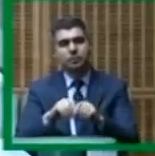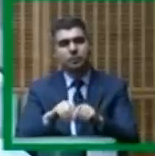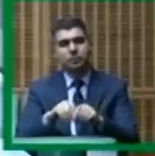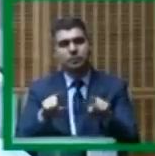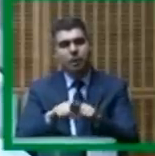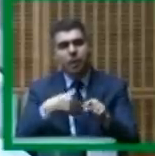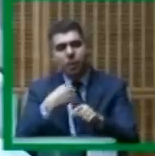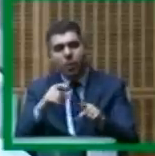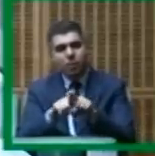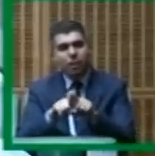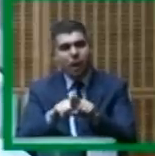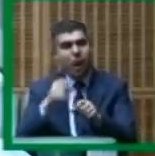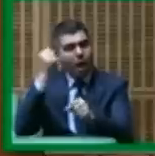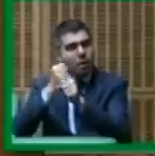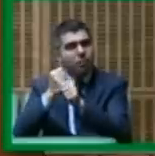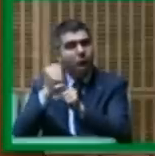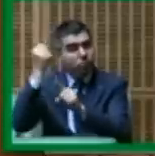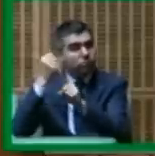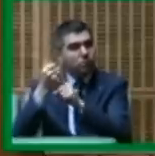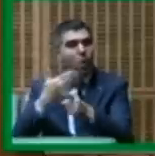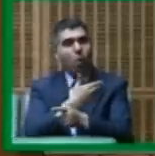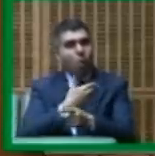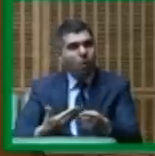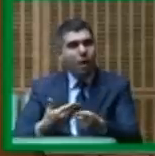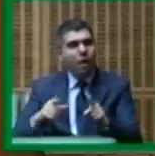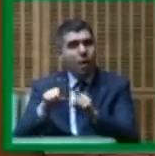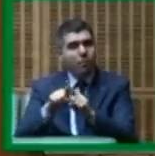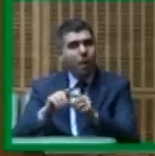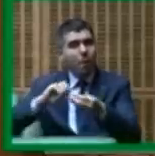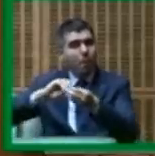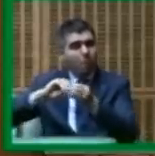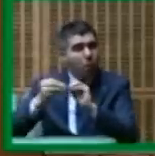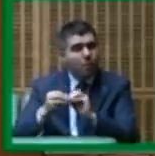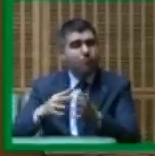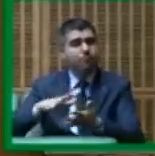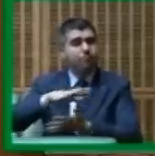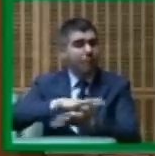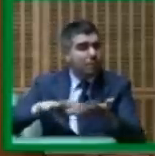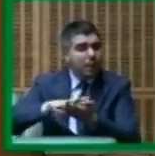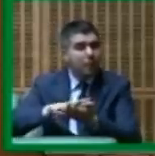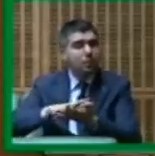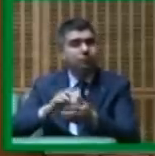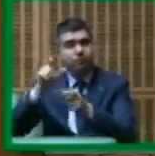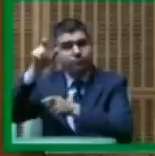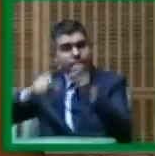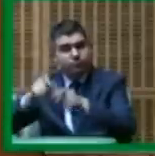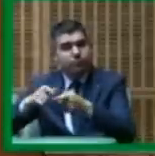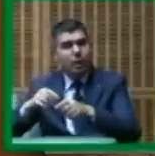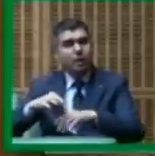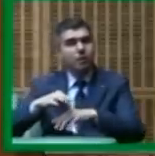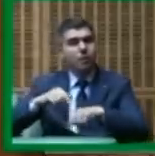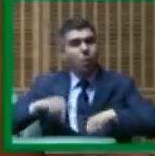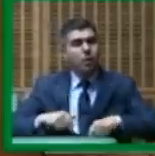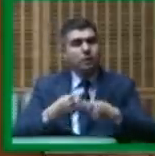حنا كنبدلو مجهود وكنتقاتلو مع واحد العدد ديال العوامل والظواهر، بعضها بشري وبعضها إداري